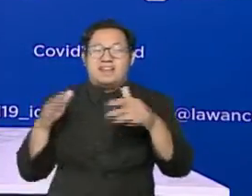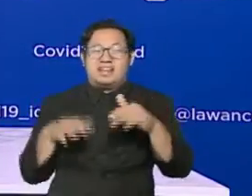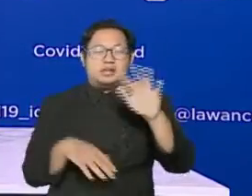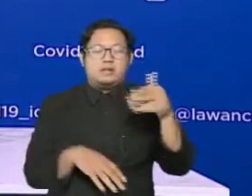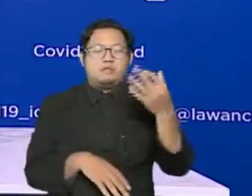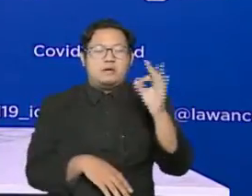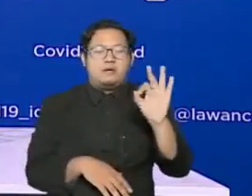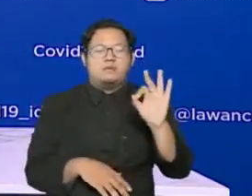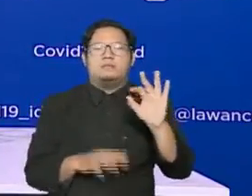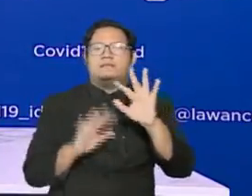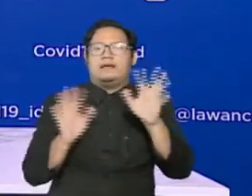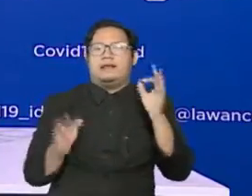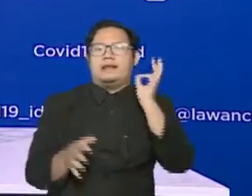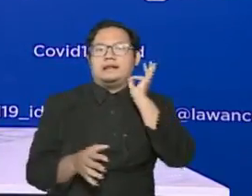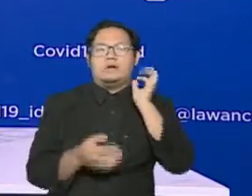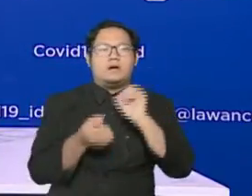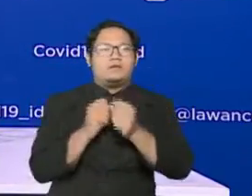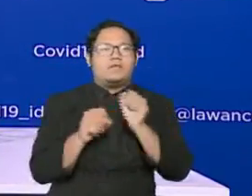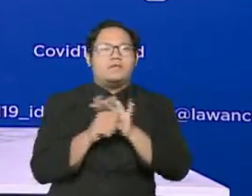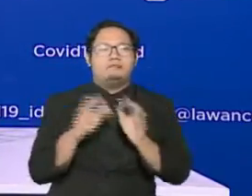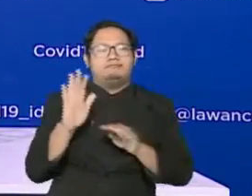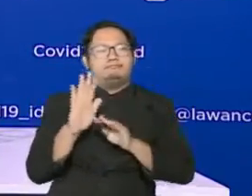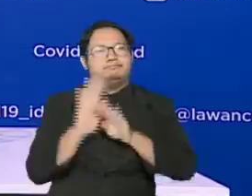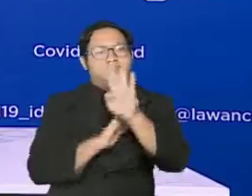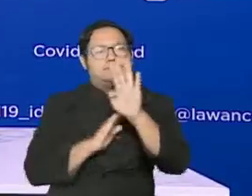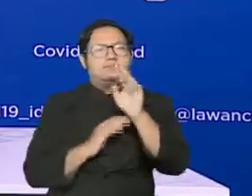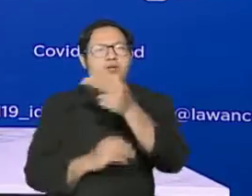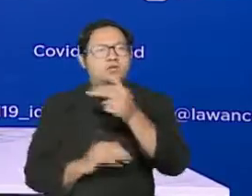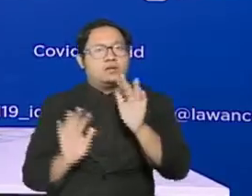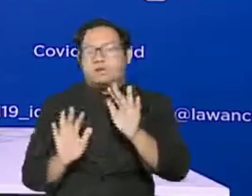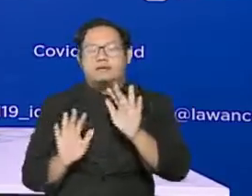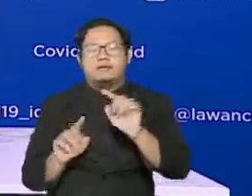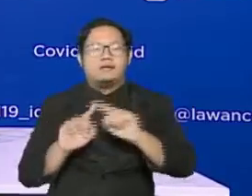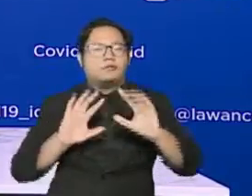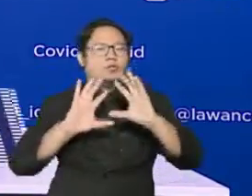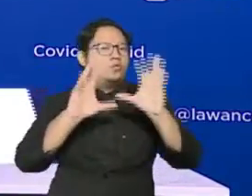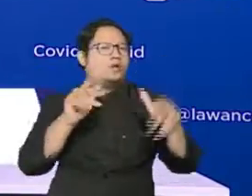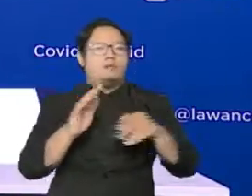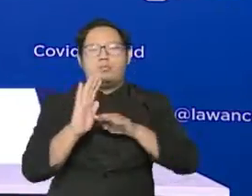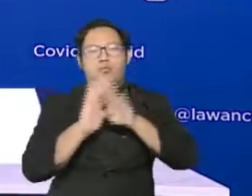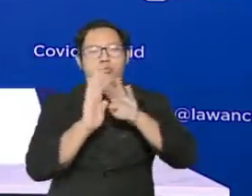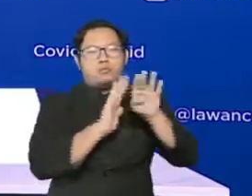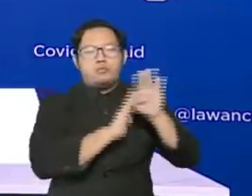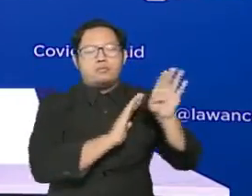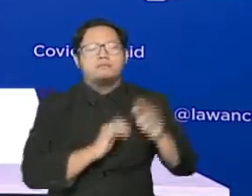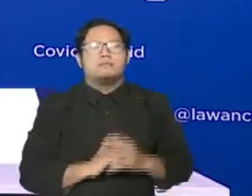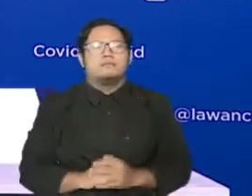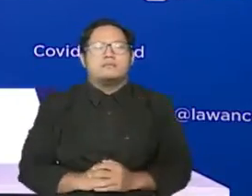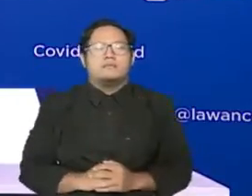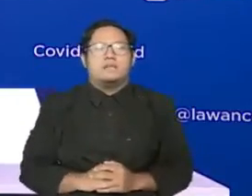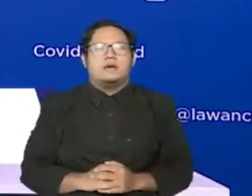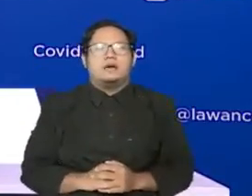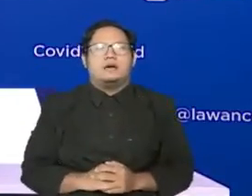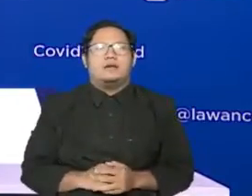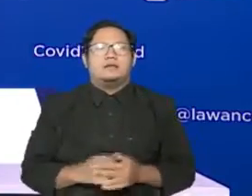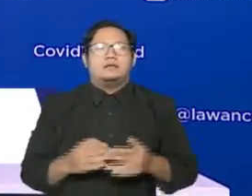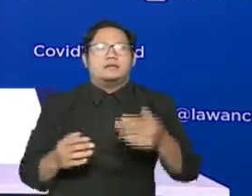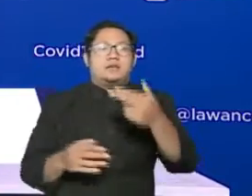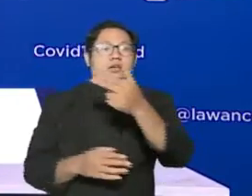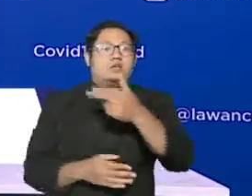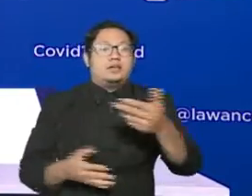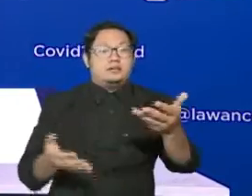tidak hanya di Indonesia bahkan juga terjadi di dunia kondisi kasus Indonesia yang saat ini